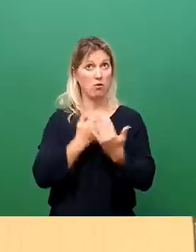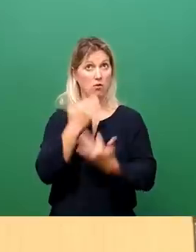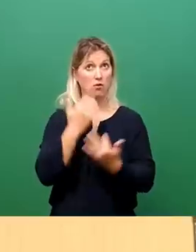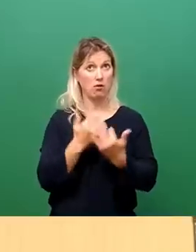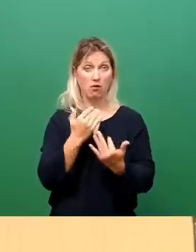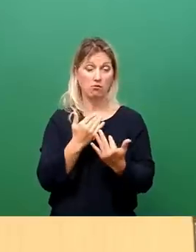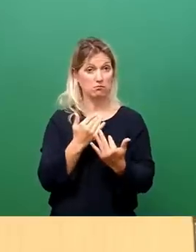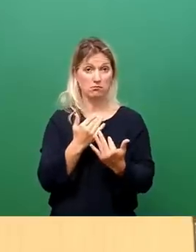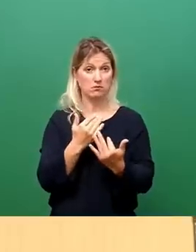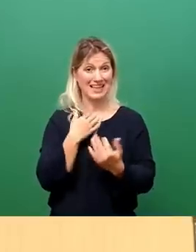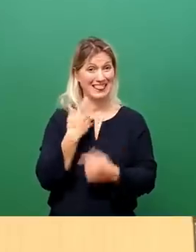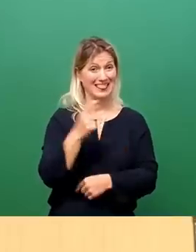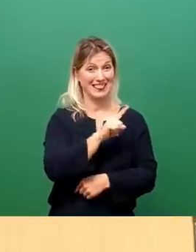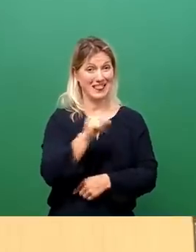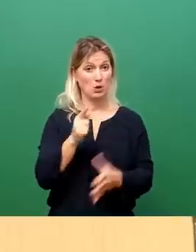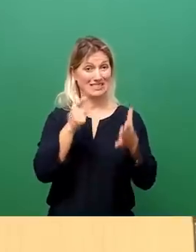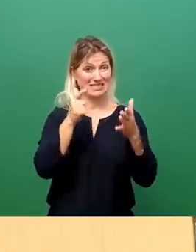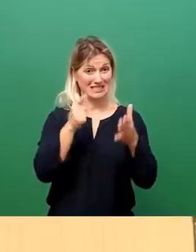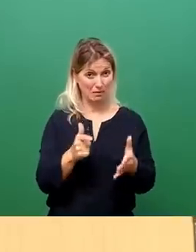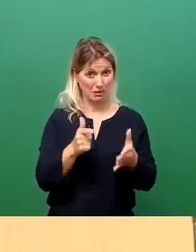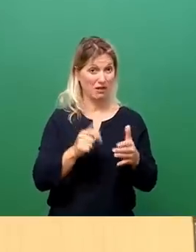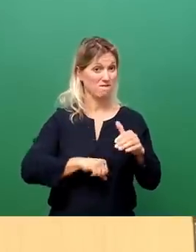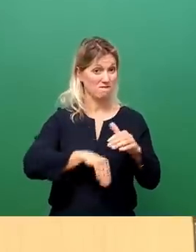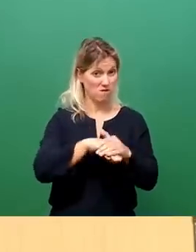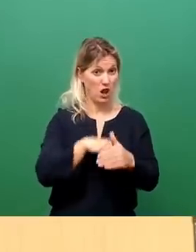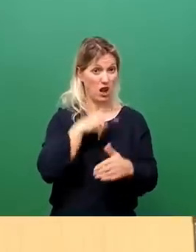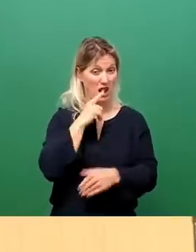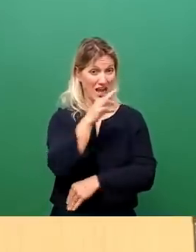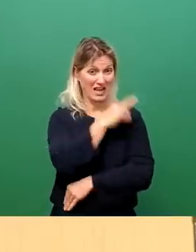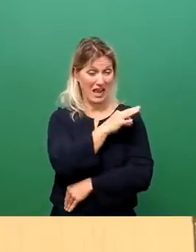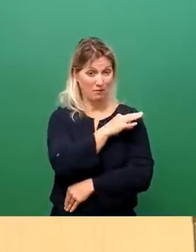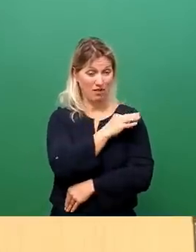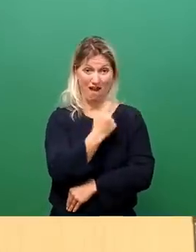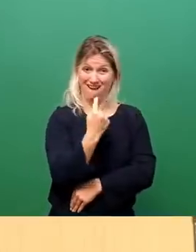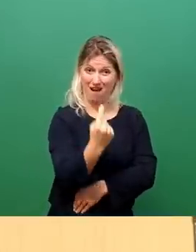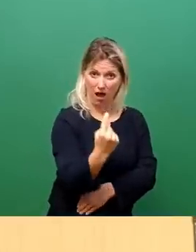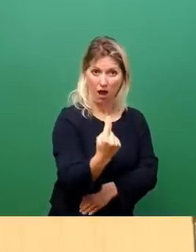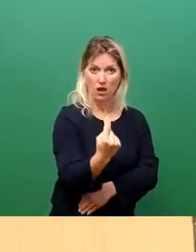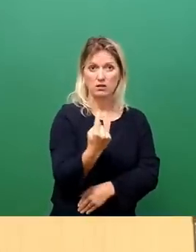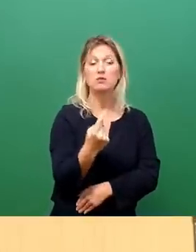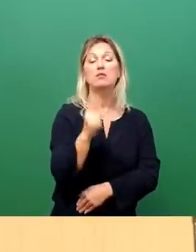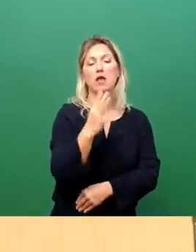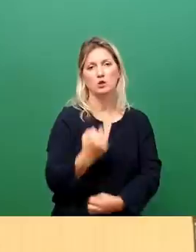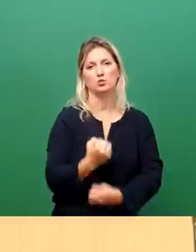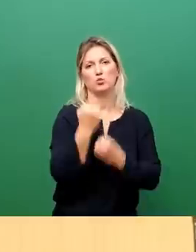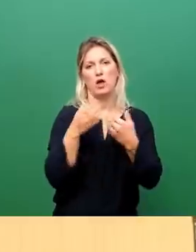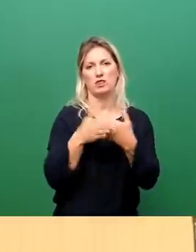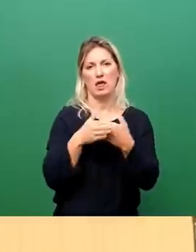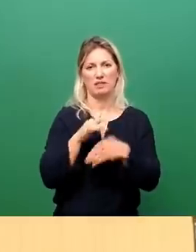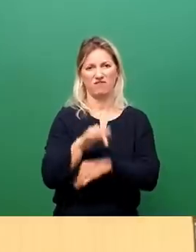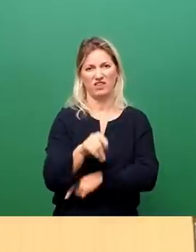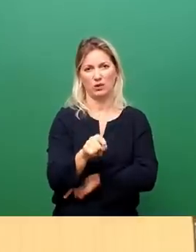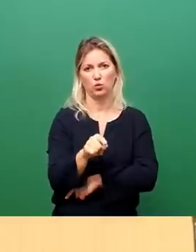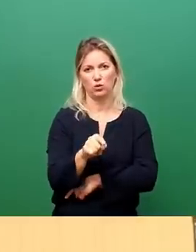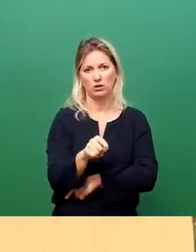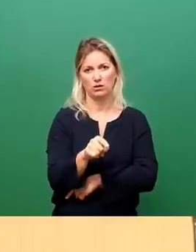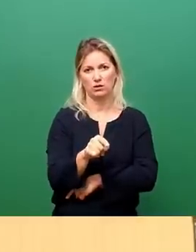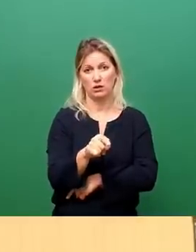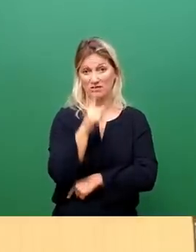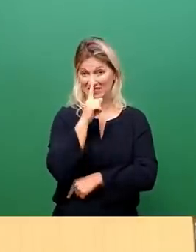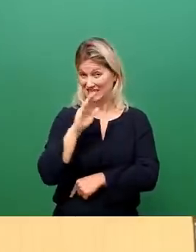von 1700 vollständig geimpften Menschen der Verdacht auf eine schwerwiegende Nebenwirkung. Wenn Sie bei diesen Zahlen